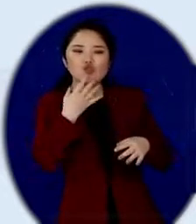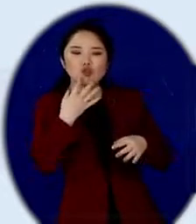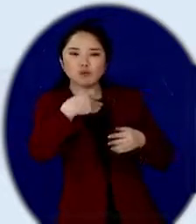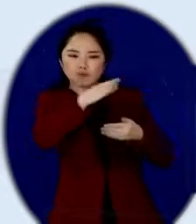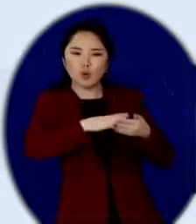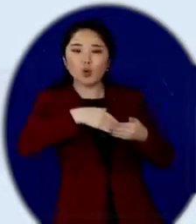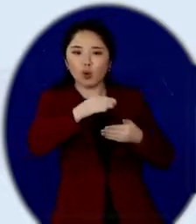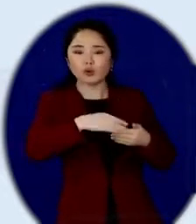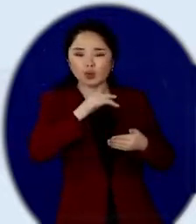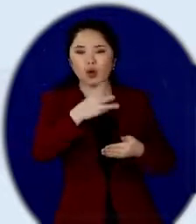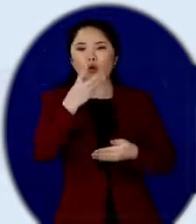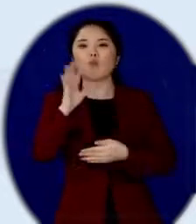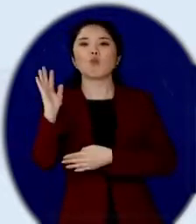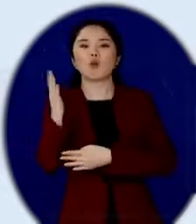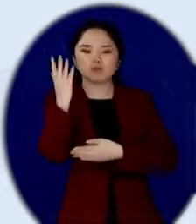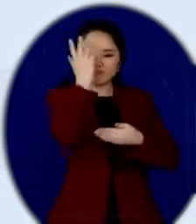хэсэг мод суулгажээ.